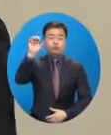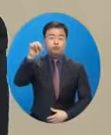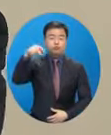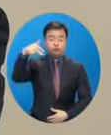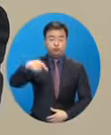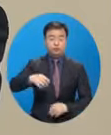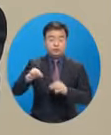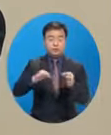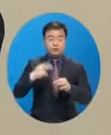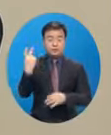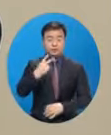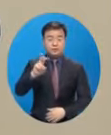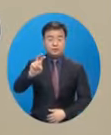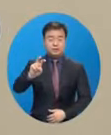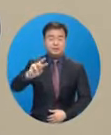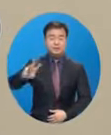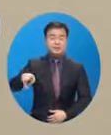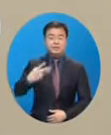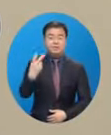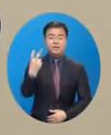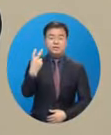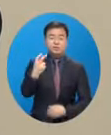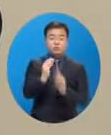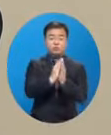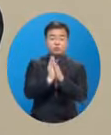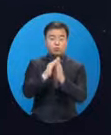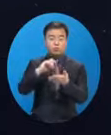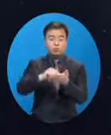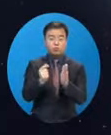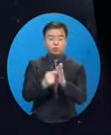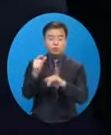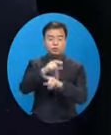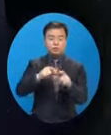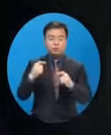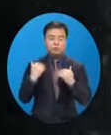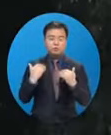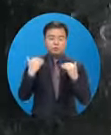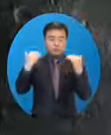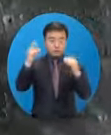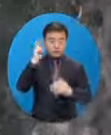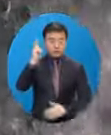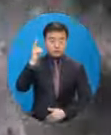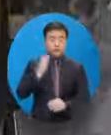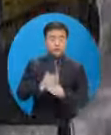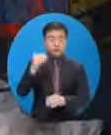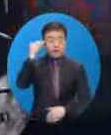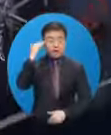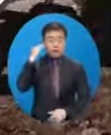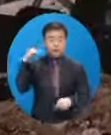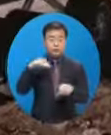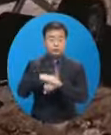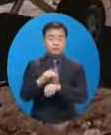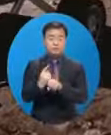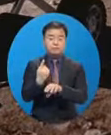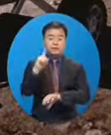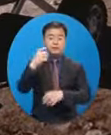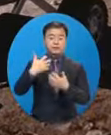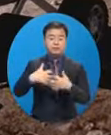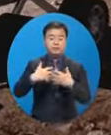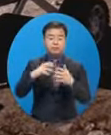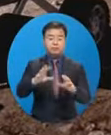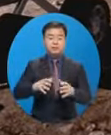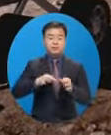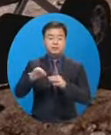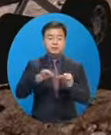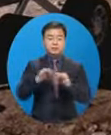2020년 320조 원 규모까지 성장할 것으로 예상되는 상황. 한국형 발사체로 세계 시장에 도전장을